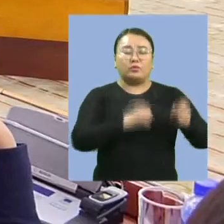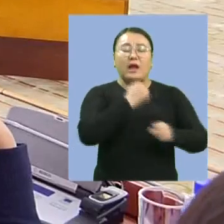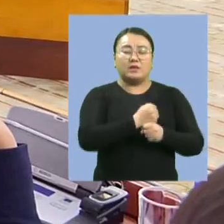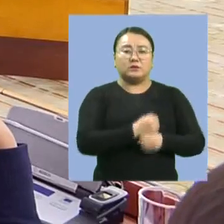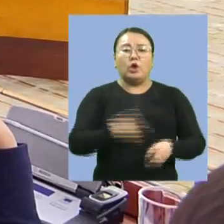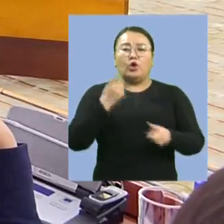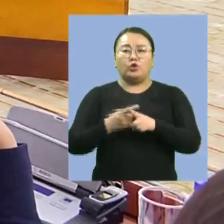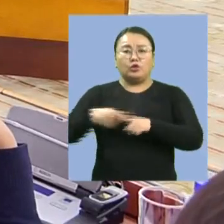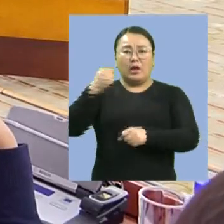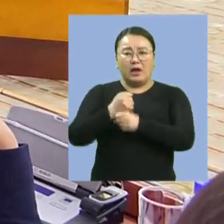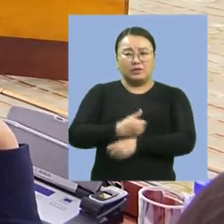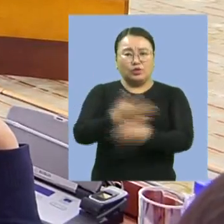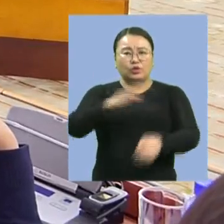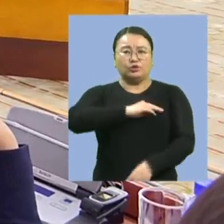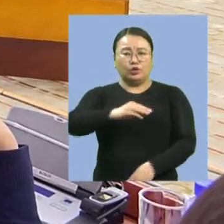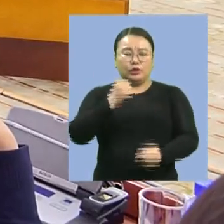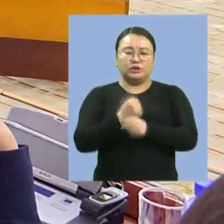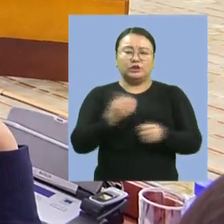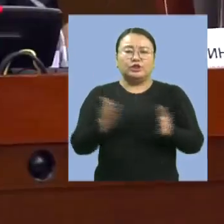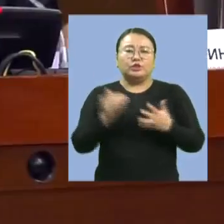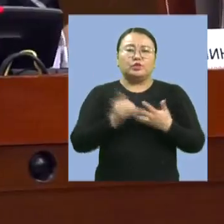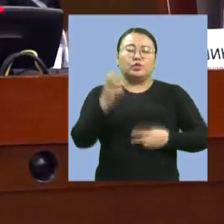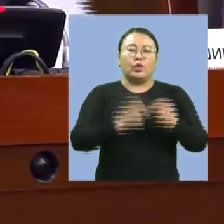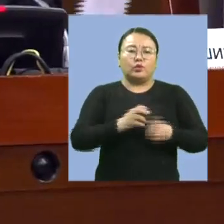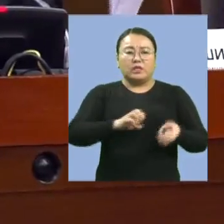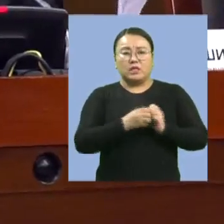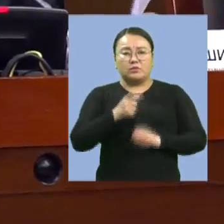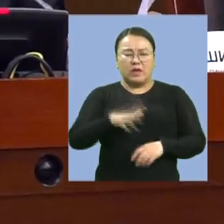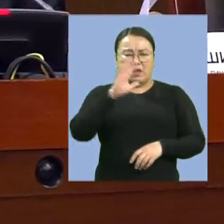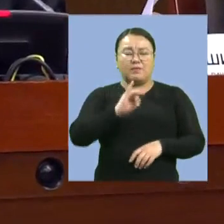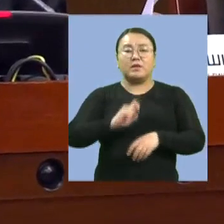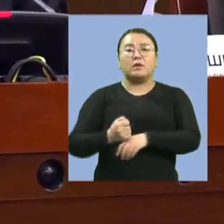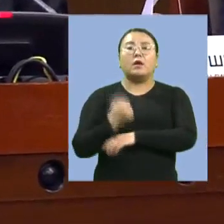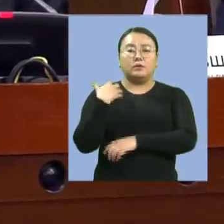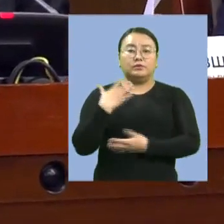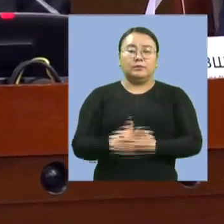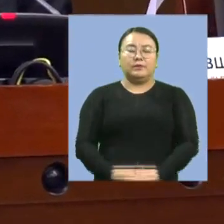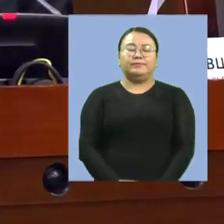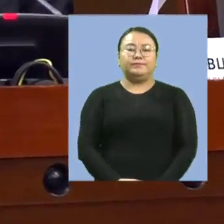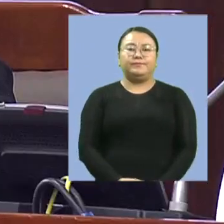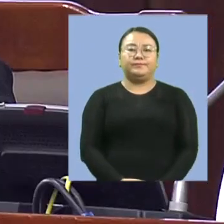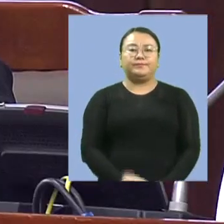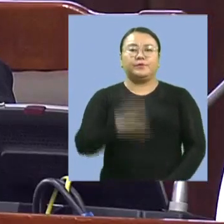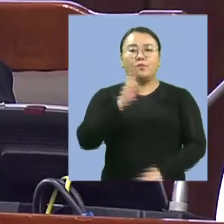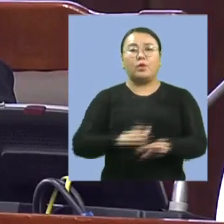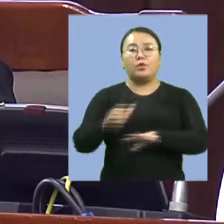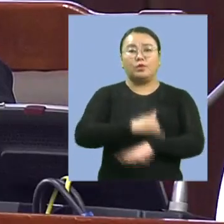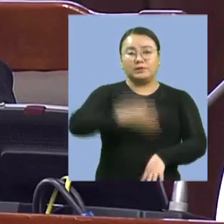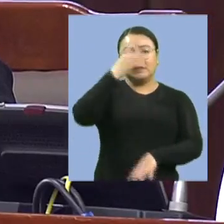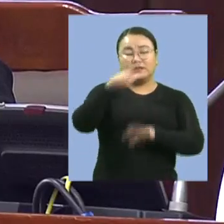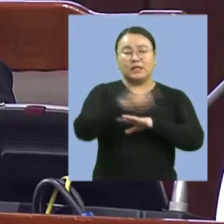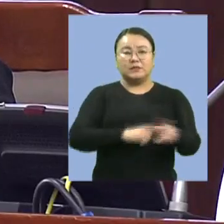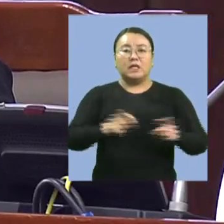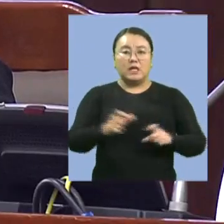байна. Орон нутгийн ажлын байрыг бий болгоход дээрх жижиг дунд үйлдвэр эрхлэгчид ихээхэн үүр гүйцэтгэдэг байна. Японы засгийн